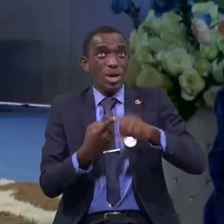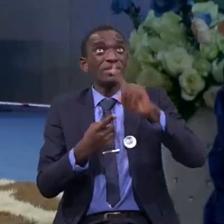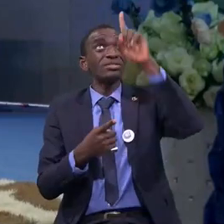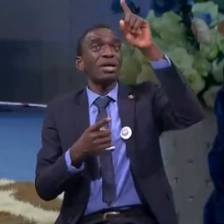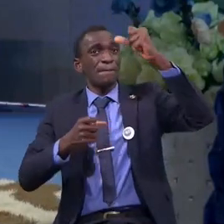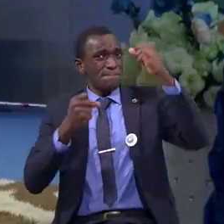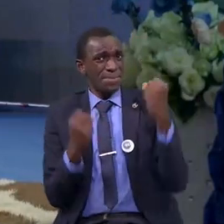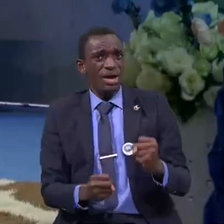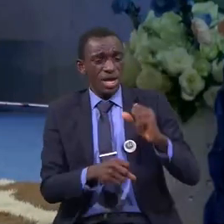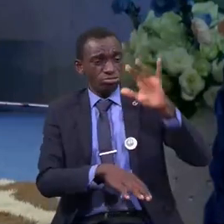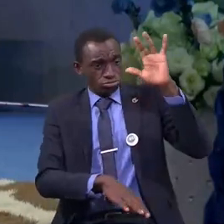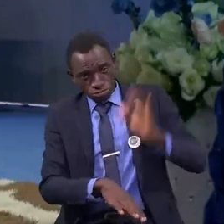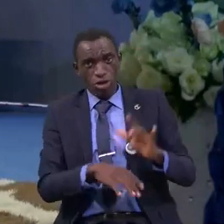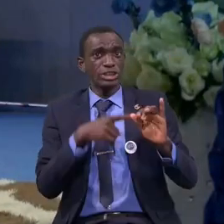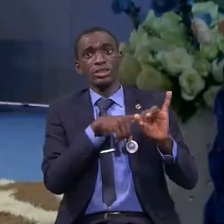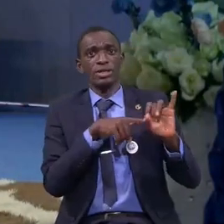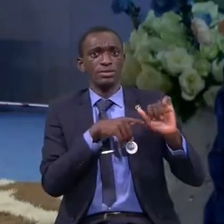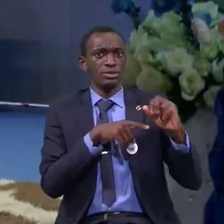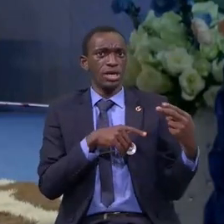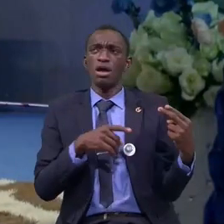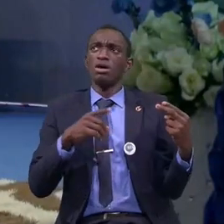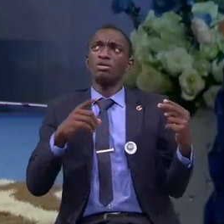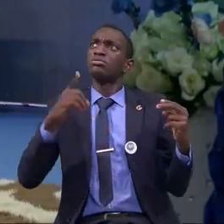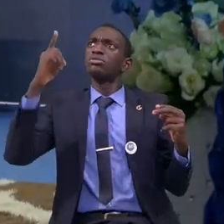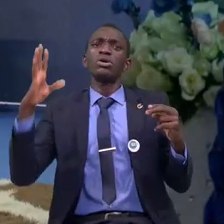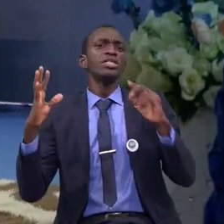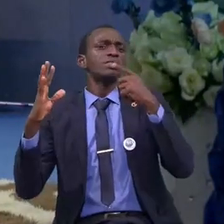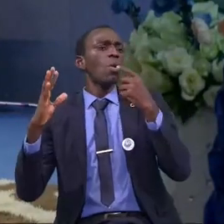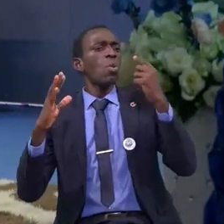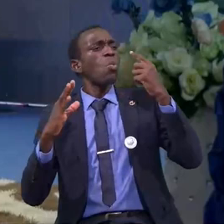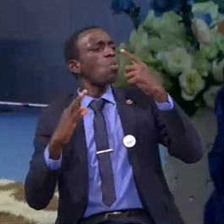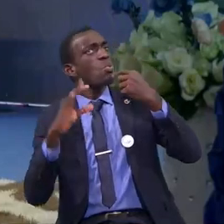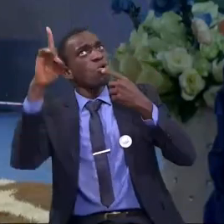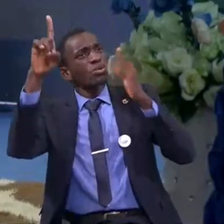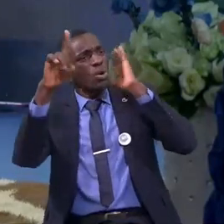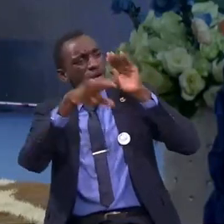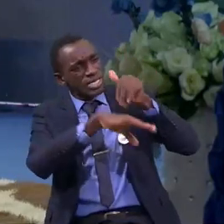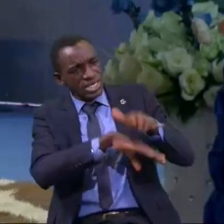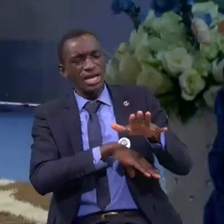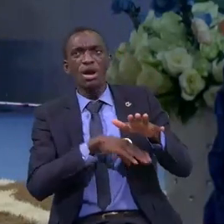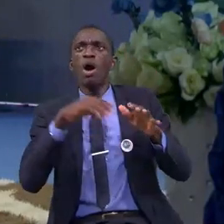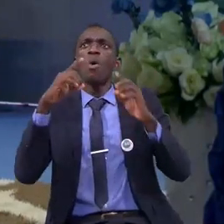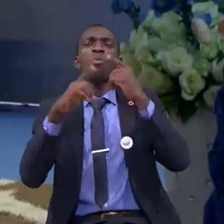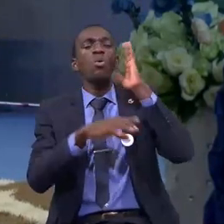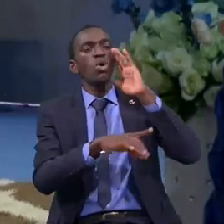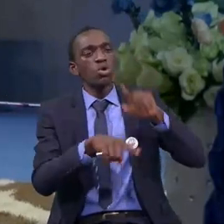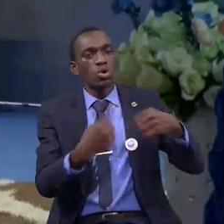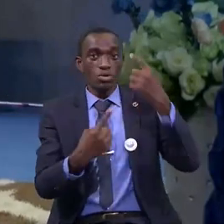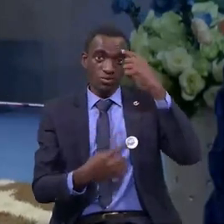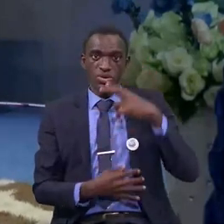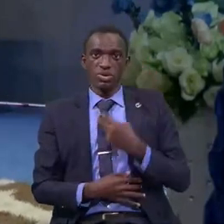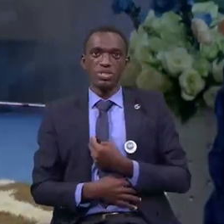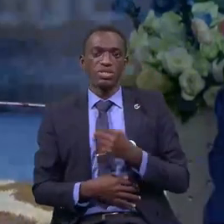Mais quand cette puissance me touche, et le Seigneur dit, qui enverrai-je? Et qui ira pour